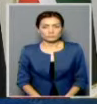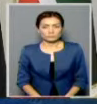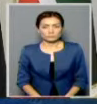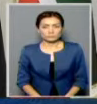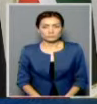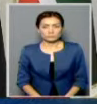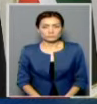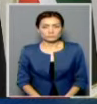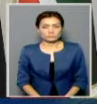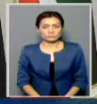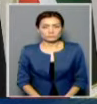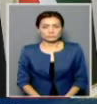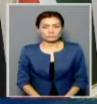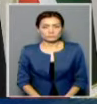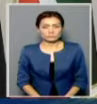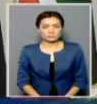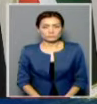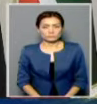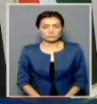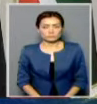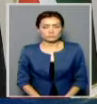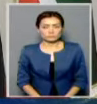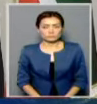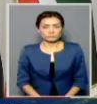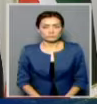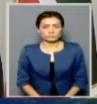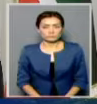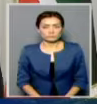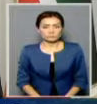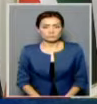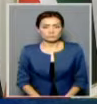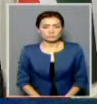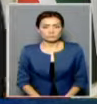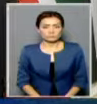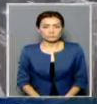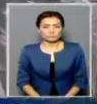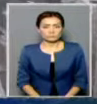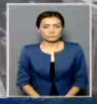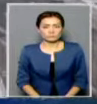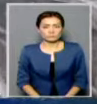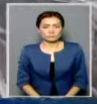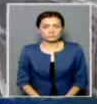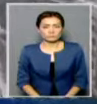укреплять настоящую дружбу между нашими народами. Рахмат Бекзат.